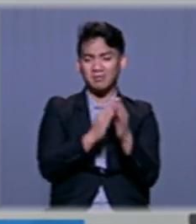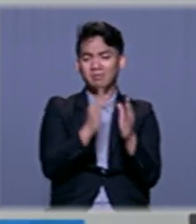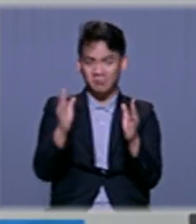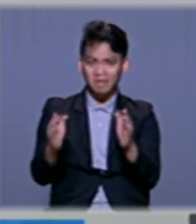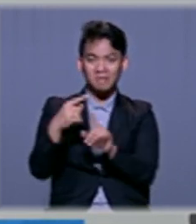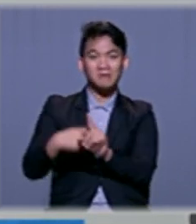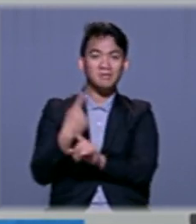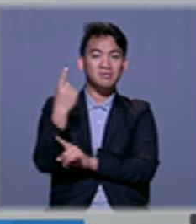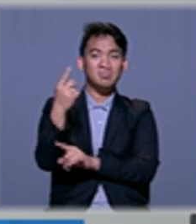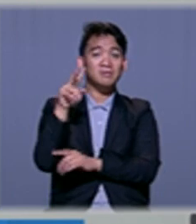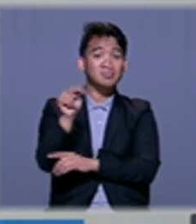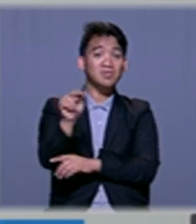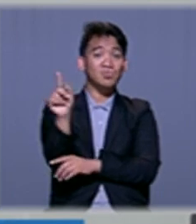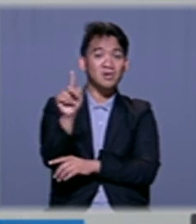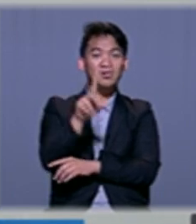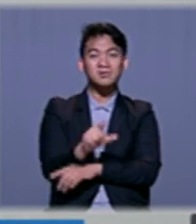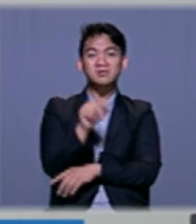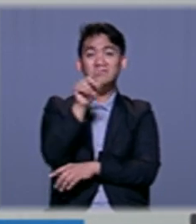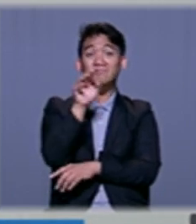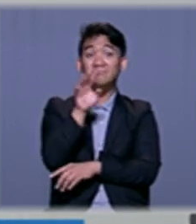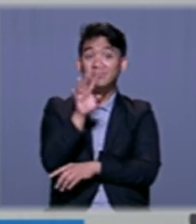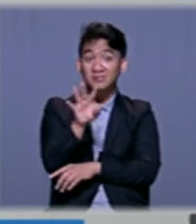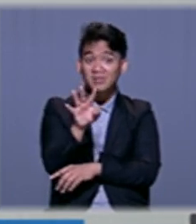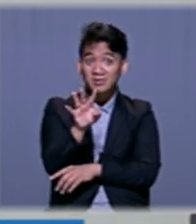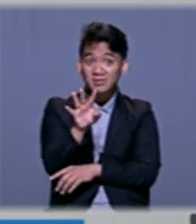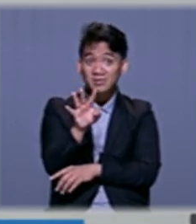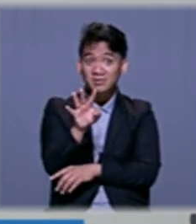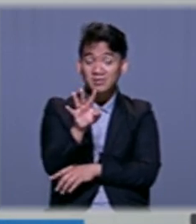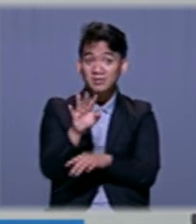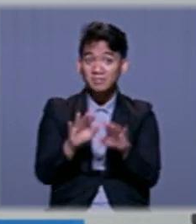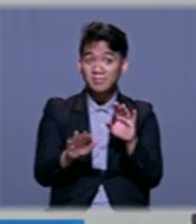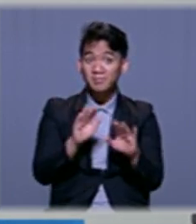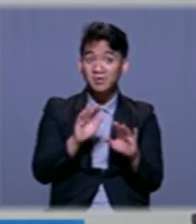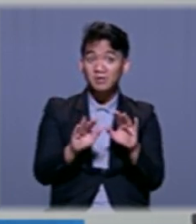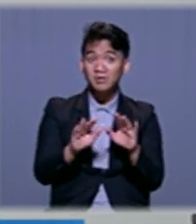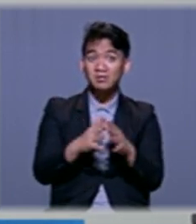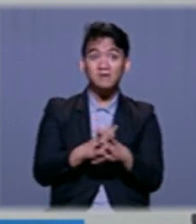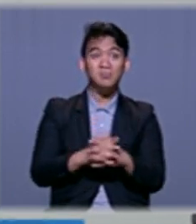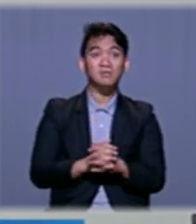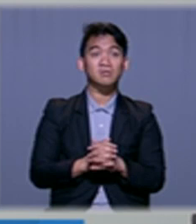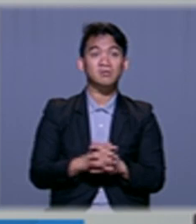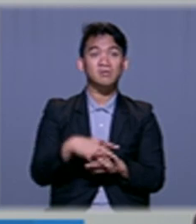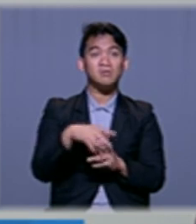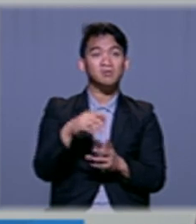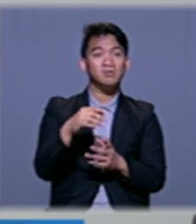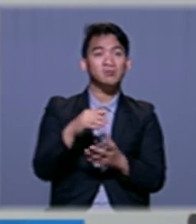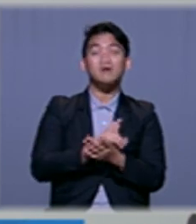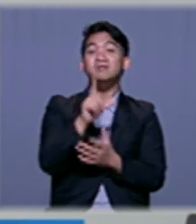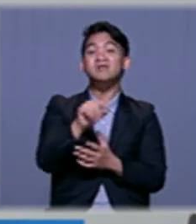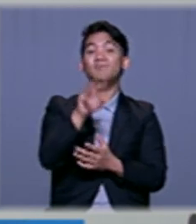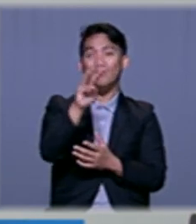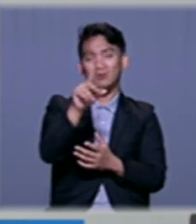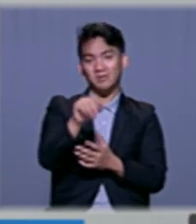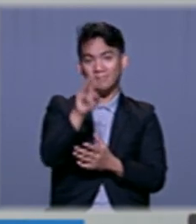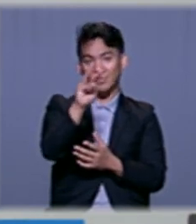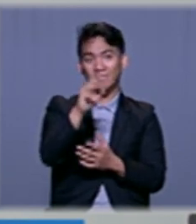ทีก็ประมาณ24 พฤษภาคม ประมาณถึงประมาณวันที่26ครับ 26